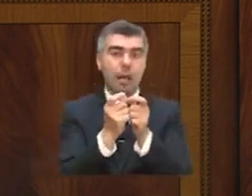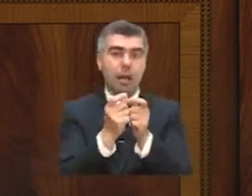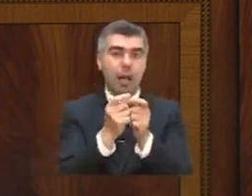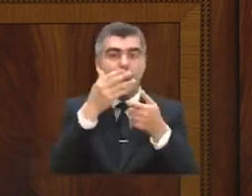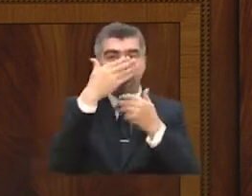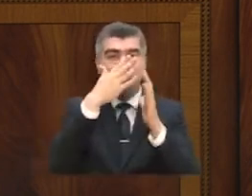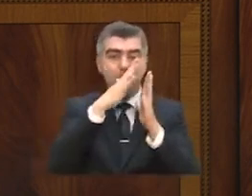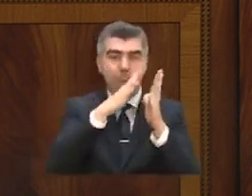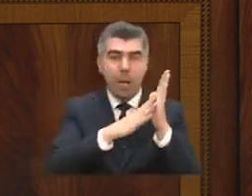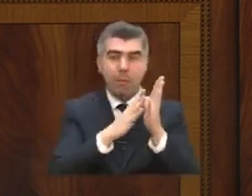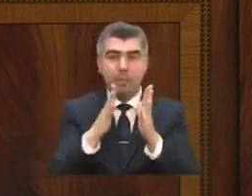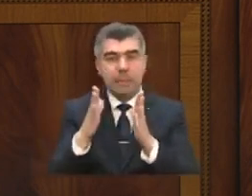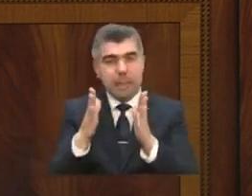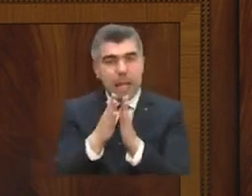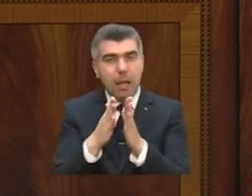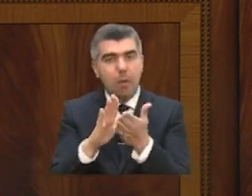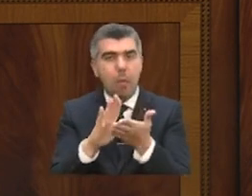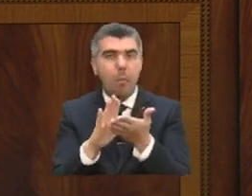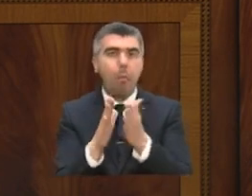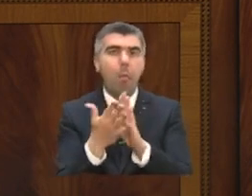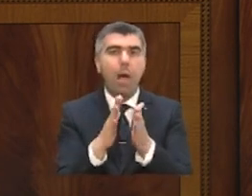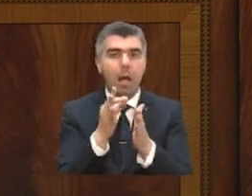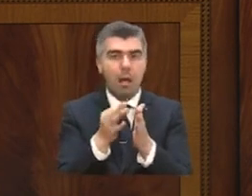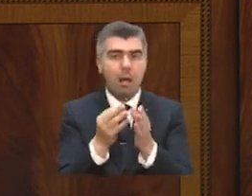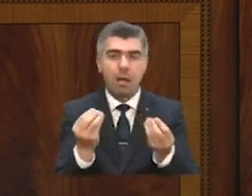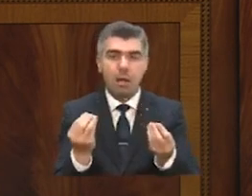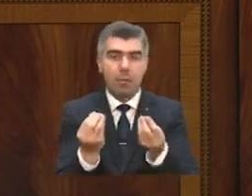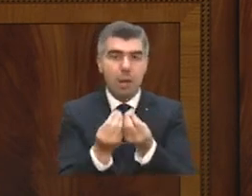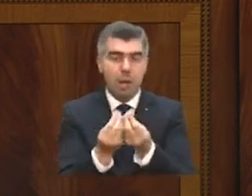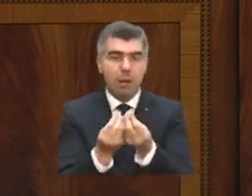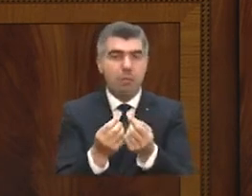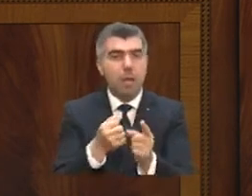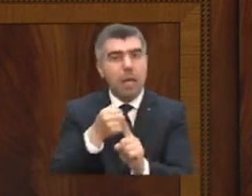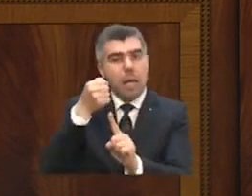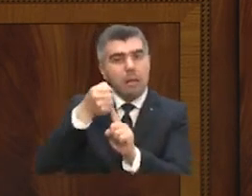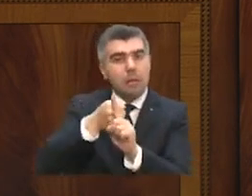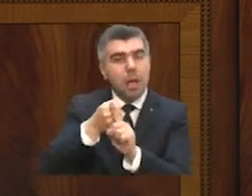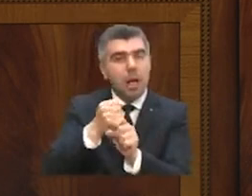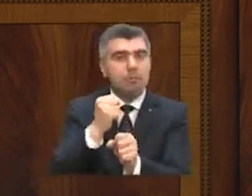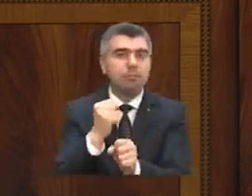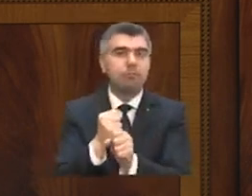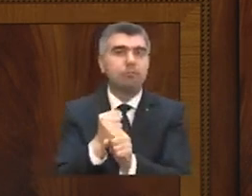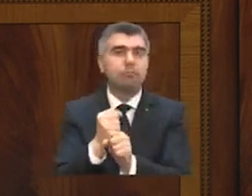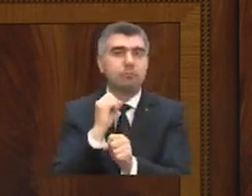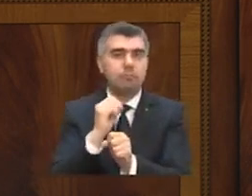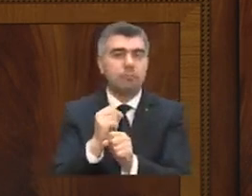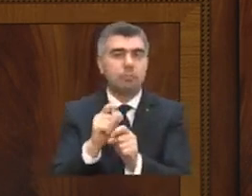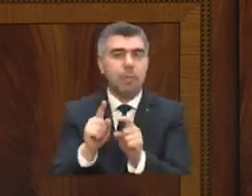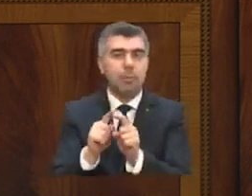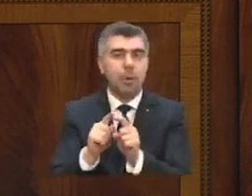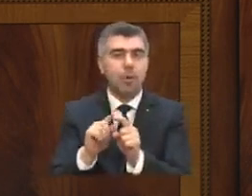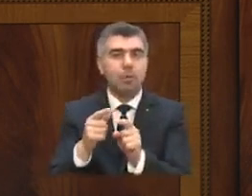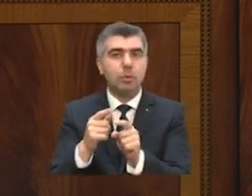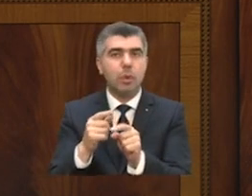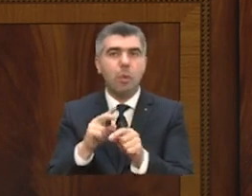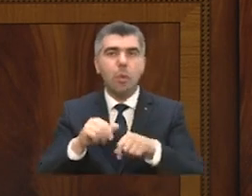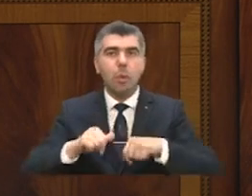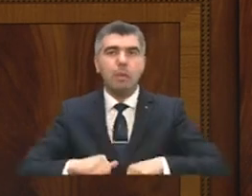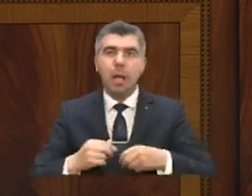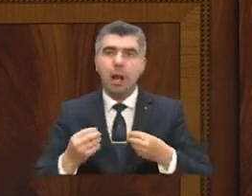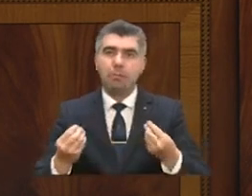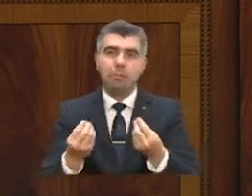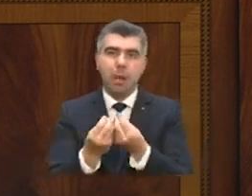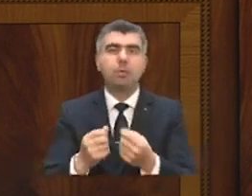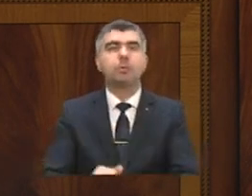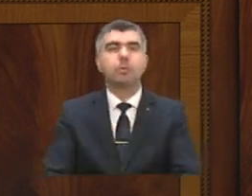وخاصة الصغيرة والمتوسطة التي تشتغل في إطار الصفقات العمومية.